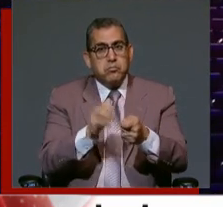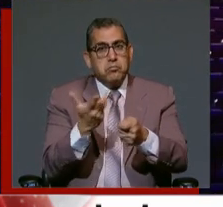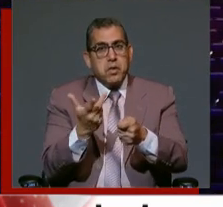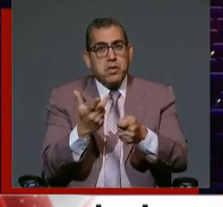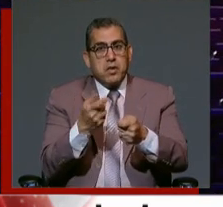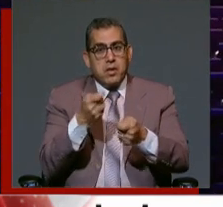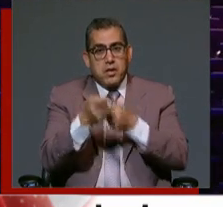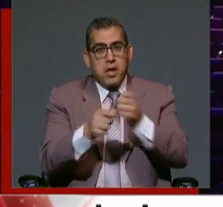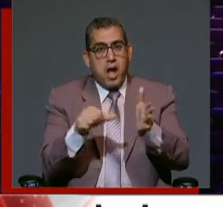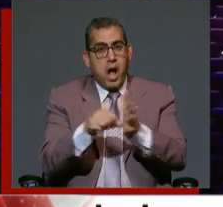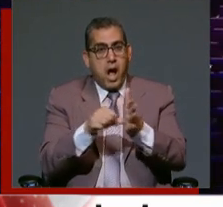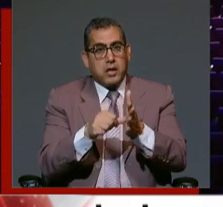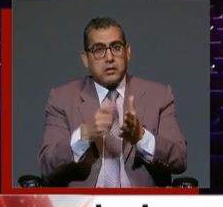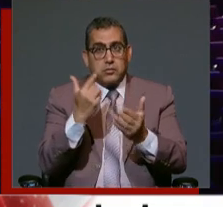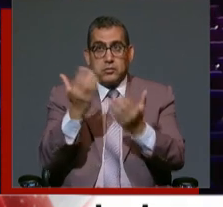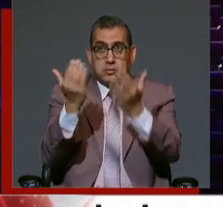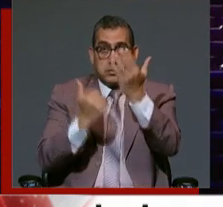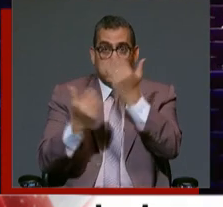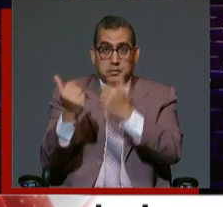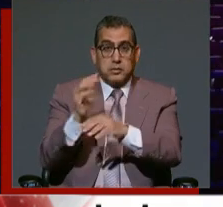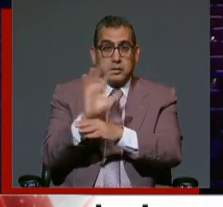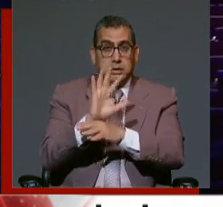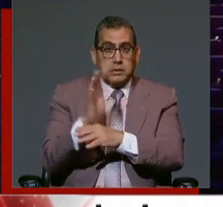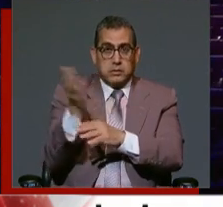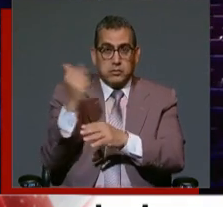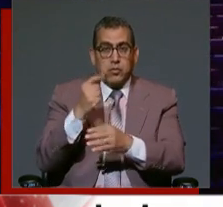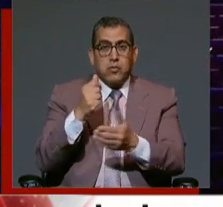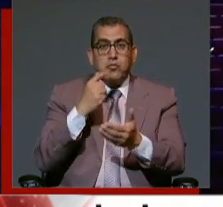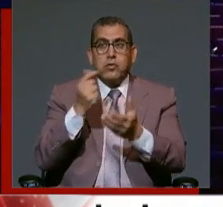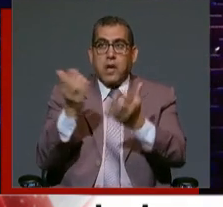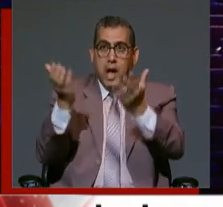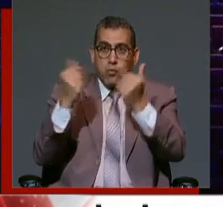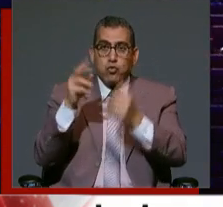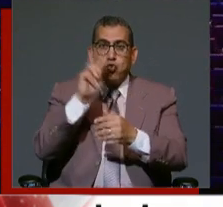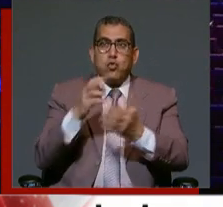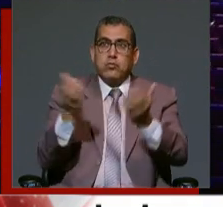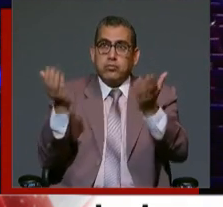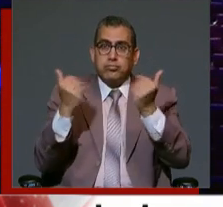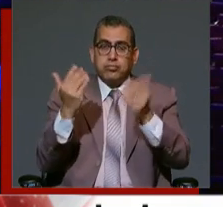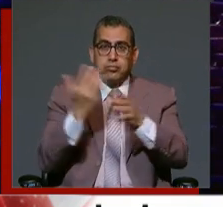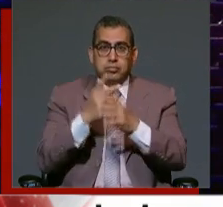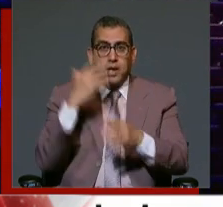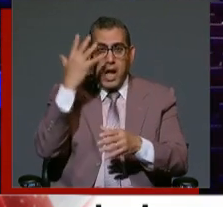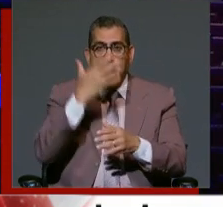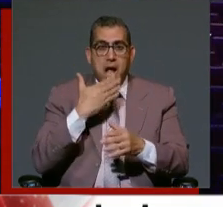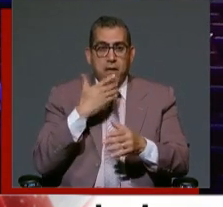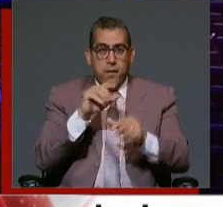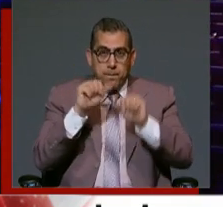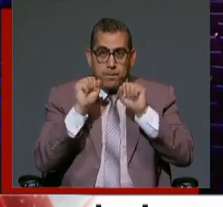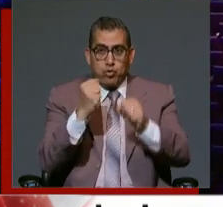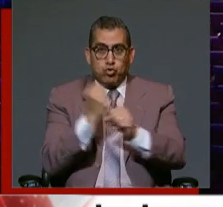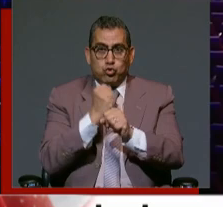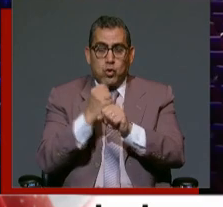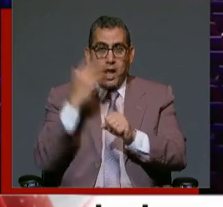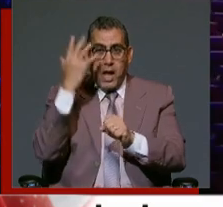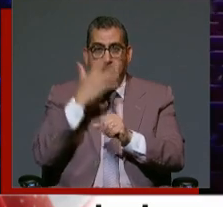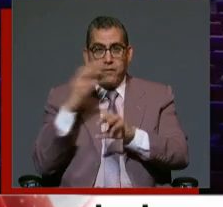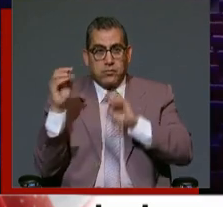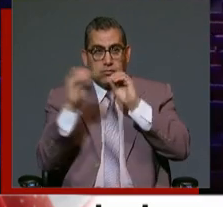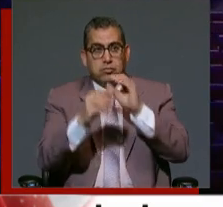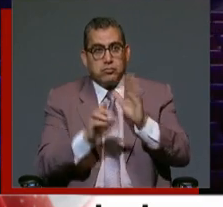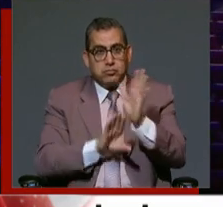القطاع الخاص وجذب أموال أو رؤوس الأموال الخاصة إلى القارة الإفريقية